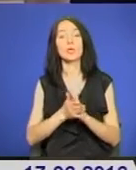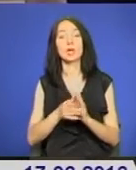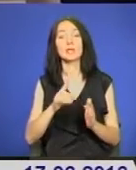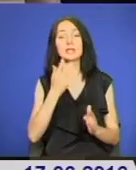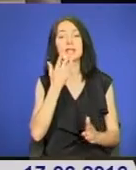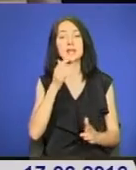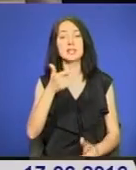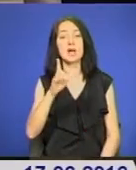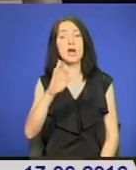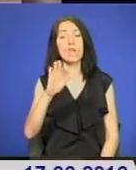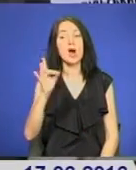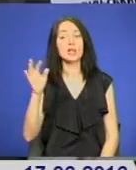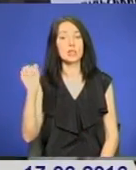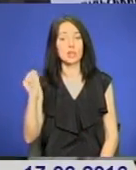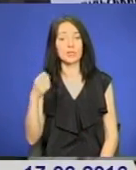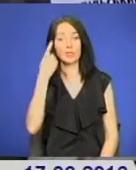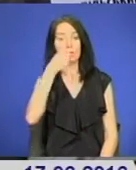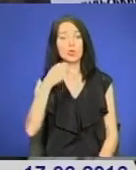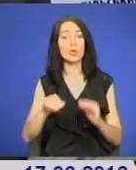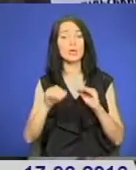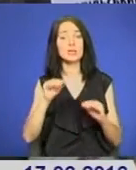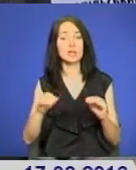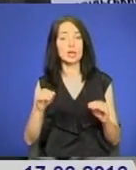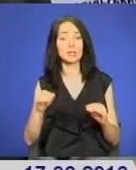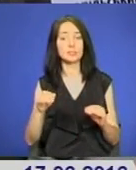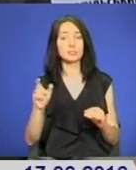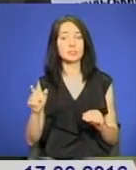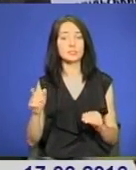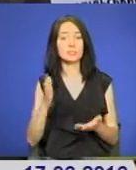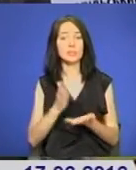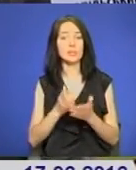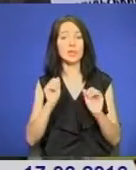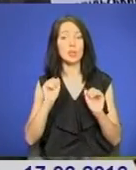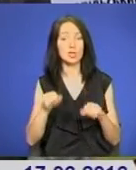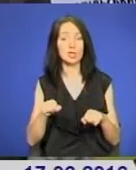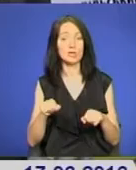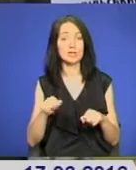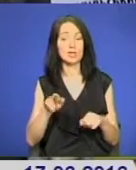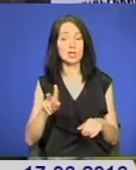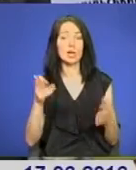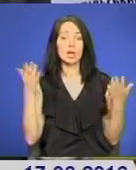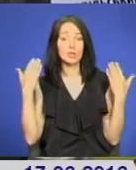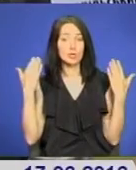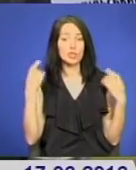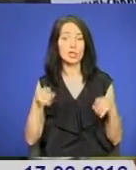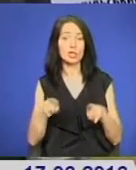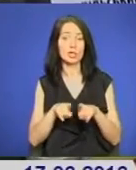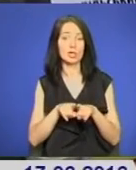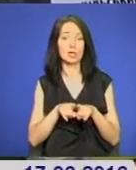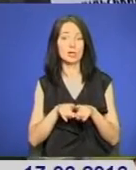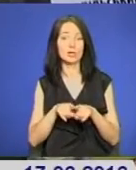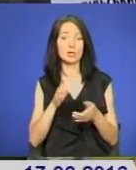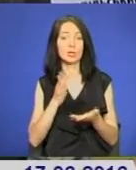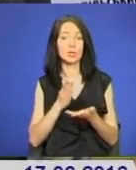Нацгвардією. Особовий склад має можливість як і відпочити, так і